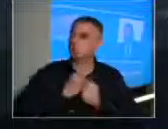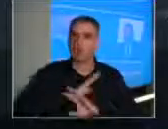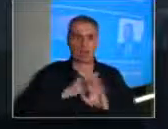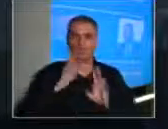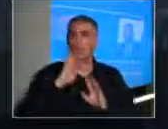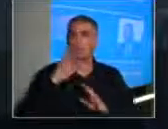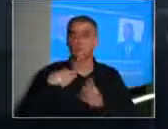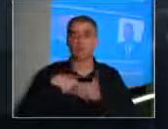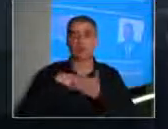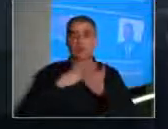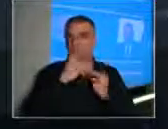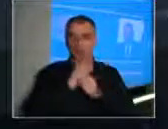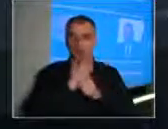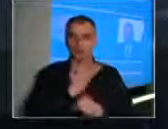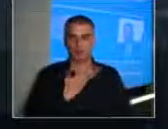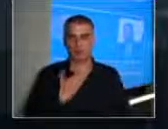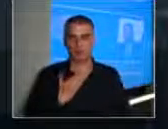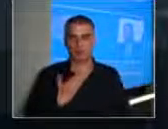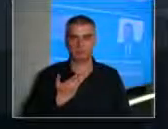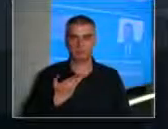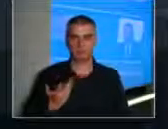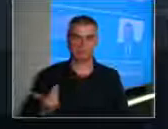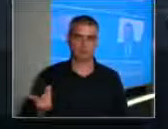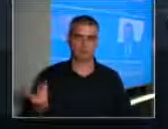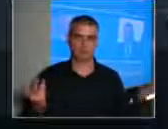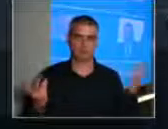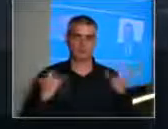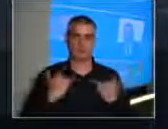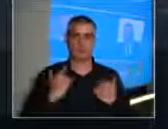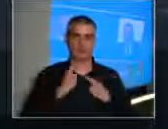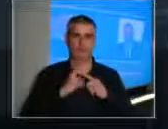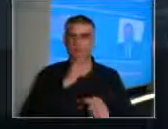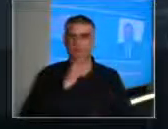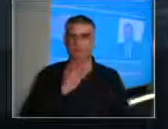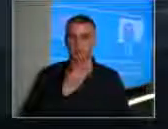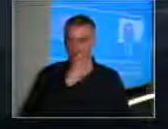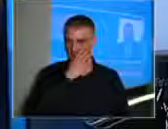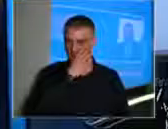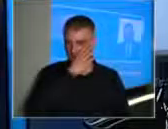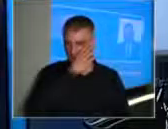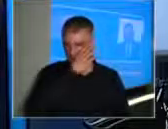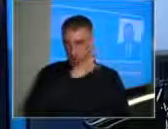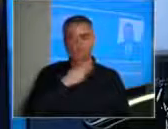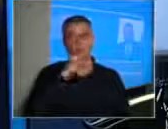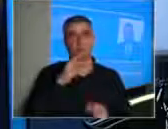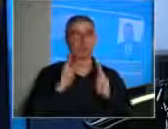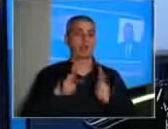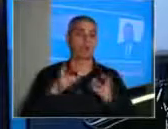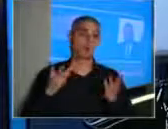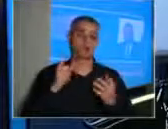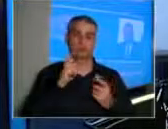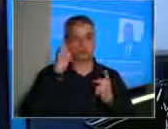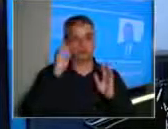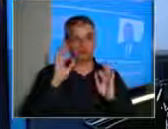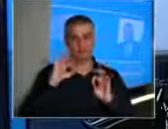לקח 4 שנים לתקן את הגזרות של לפיד. עכשיו, זה בדיוק הבעיה, זה הפעם. עכשיו, בוא נלך לתרחיש, הוא כנראה